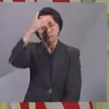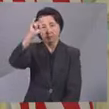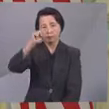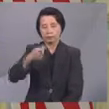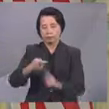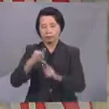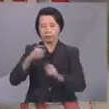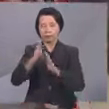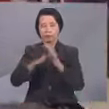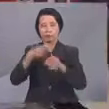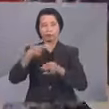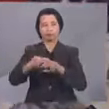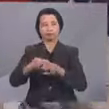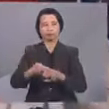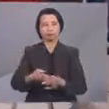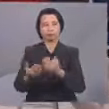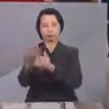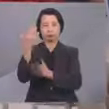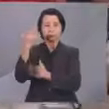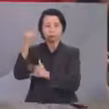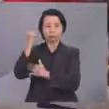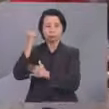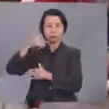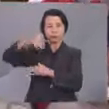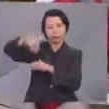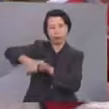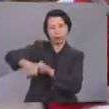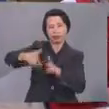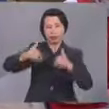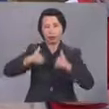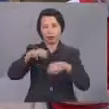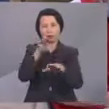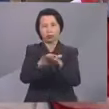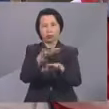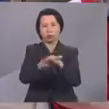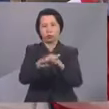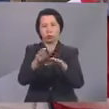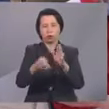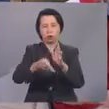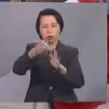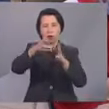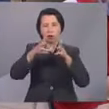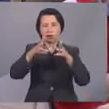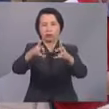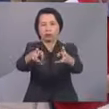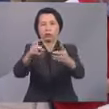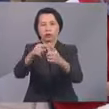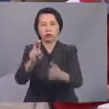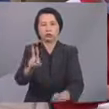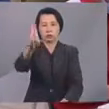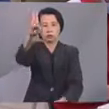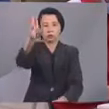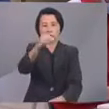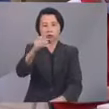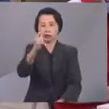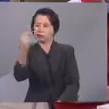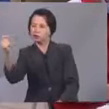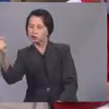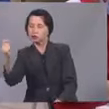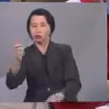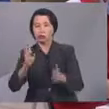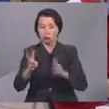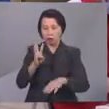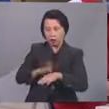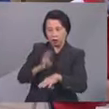Samsa dari bernama. Okay, pagi tadi dan lewat malam tadi masih terdapat kesesakan di Lebuh Raya, terutama ke utara dan pantai timur. Nampaknya